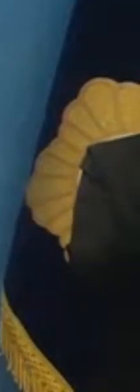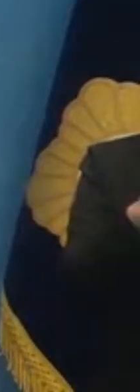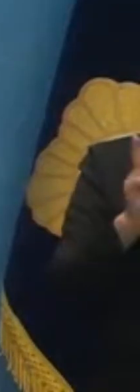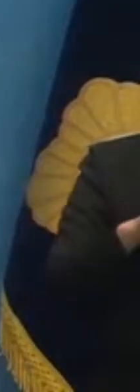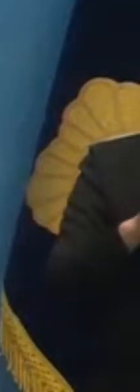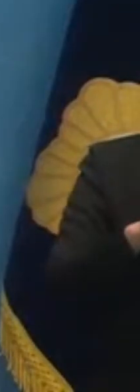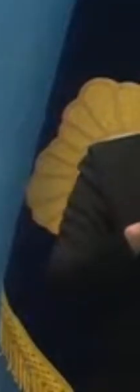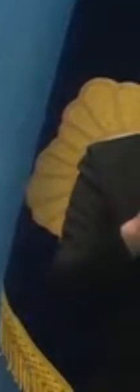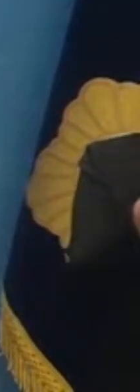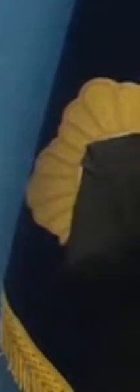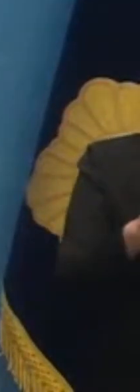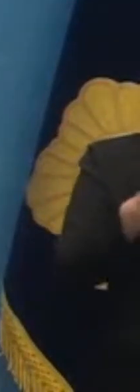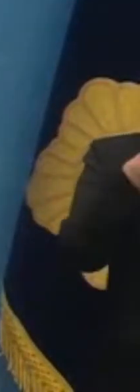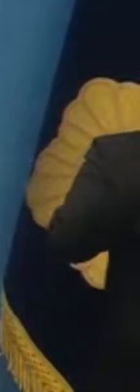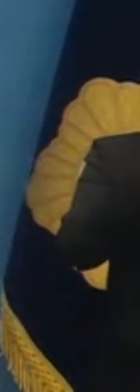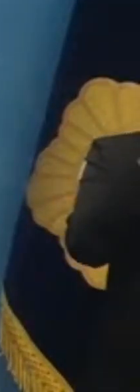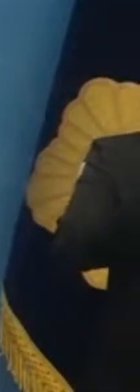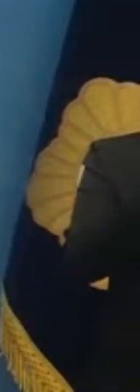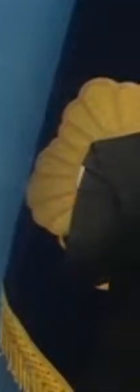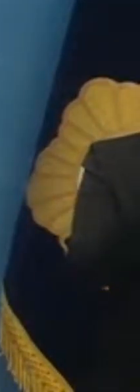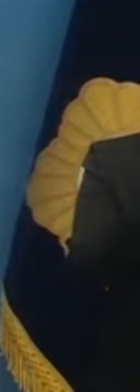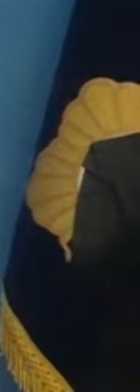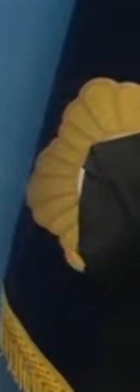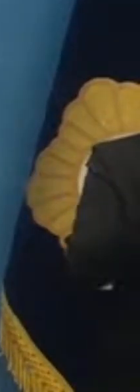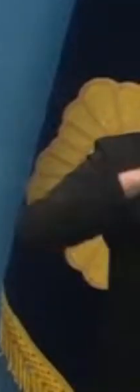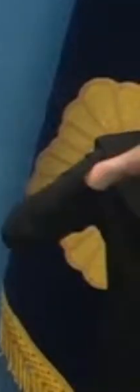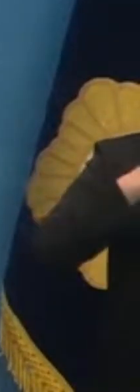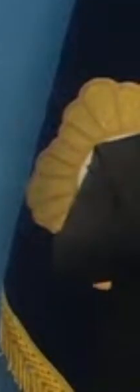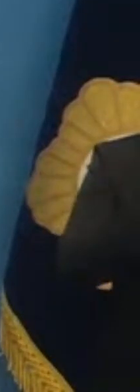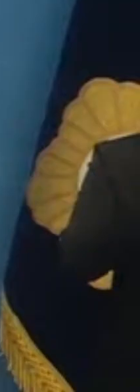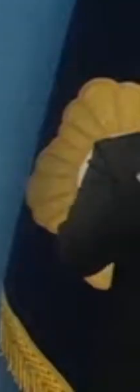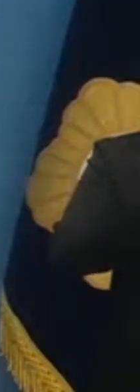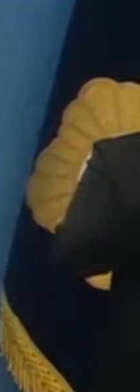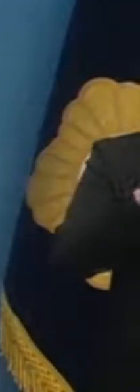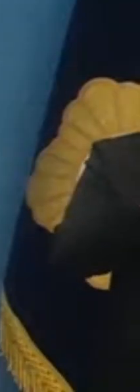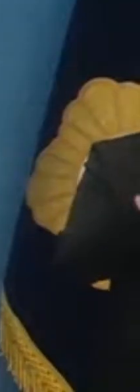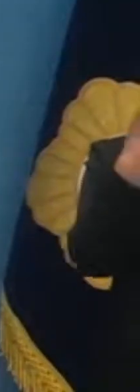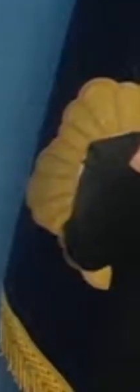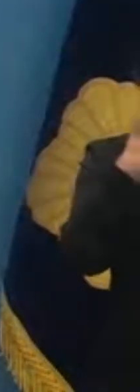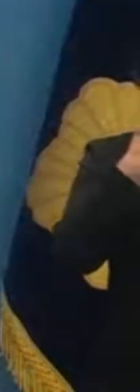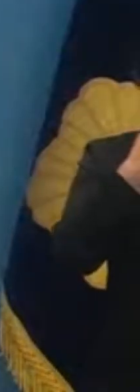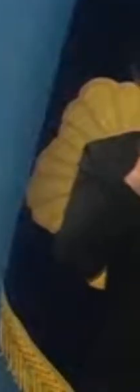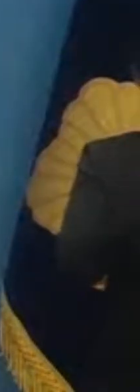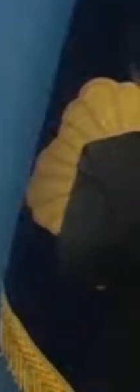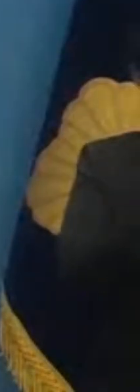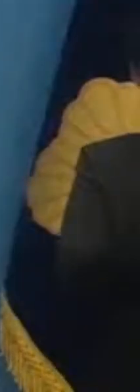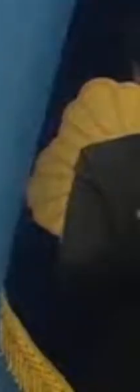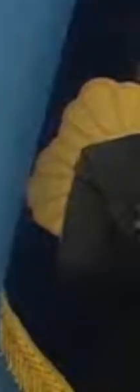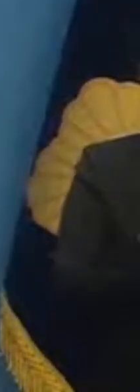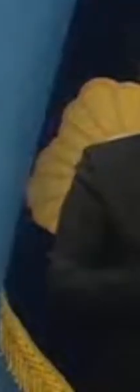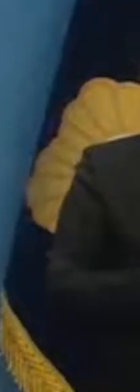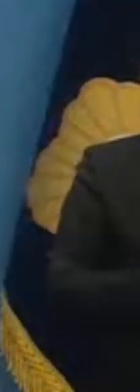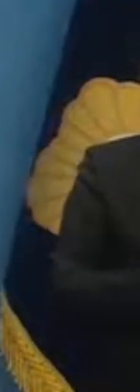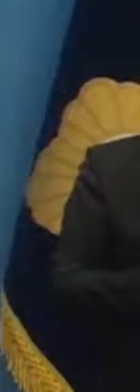대해서 공직선거법 위반 혐의로 법적 대응 검토를 하고 있음을 알려드립니다.